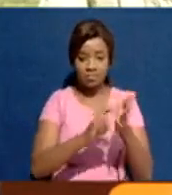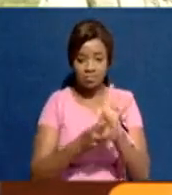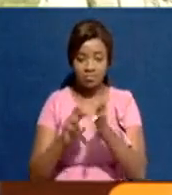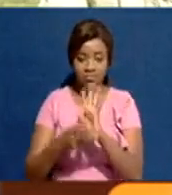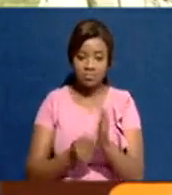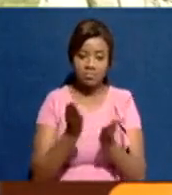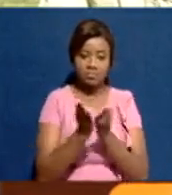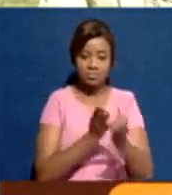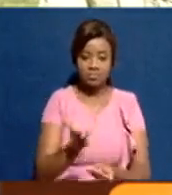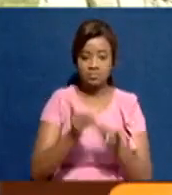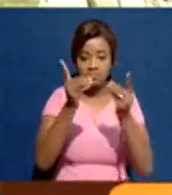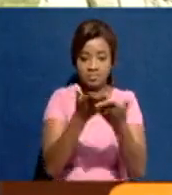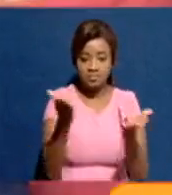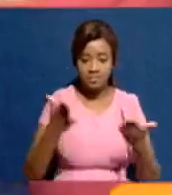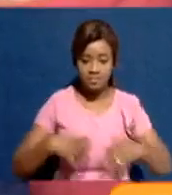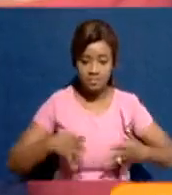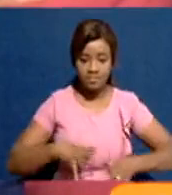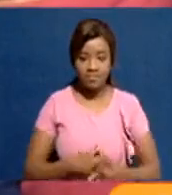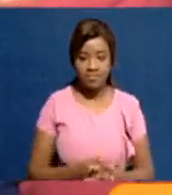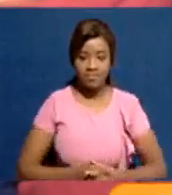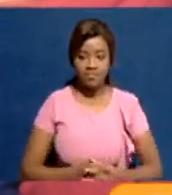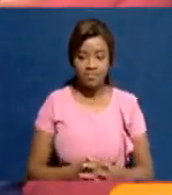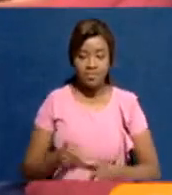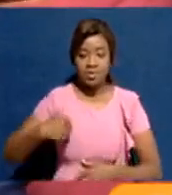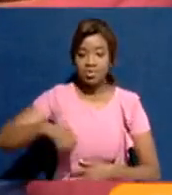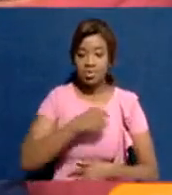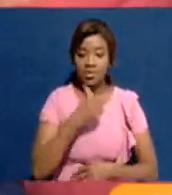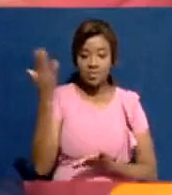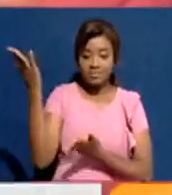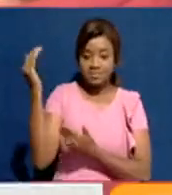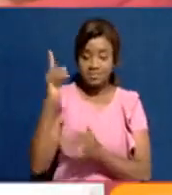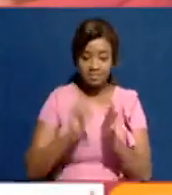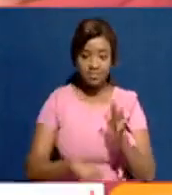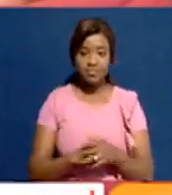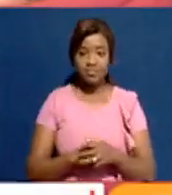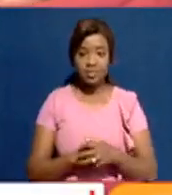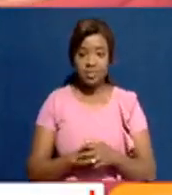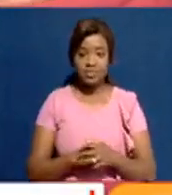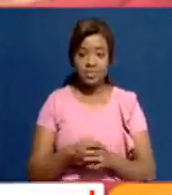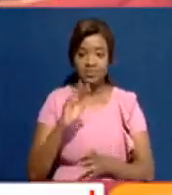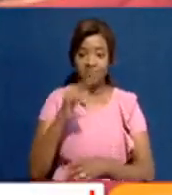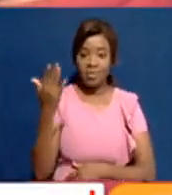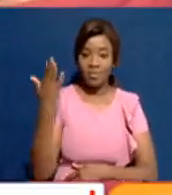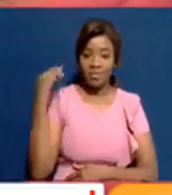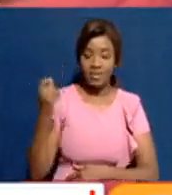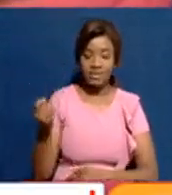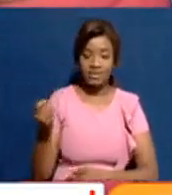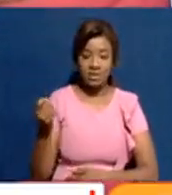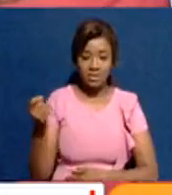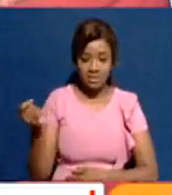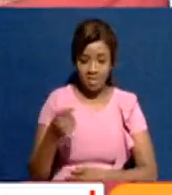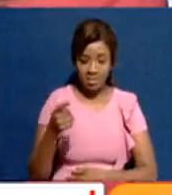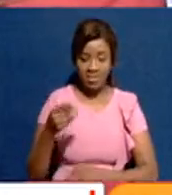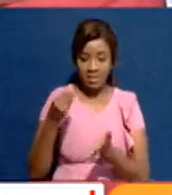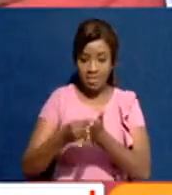kufanyia wananchi kazi ambayo tuliwaambia tuwafanyia. And so we expect that the backlog which is from the last 3 months then can be sent to